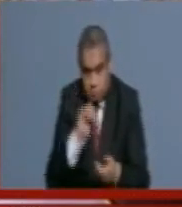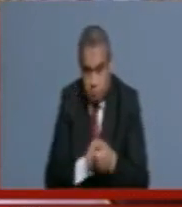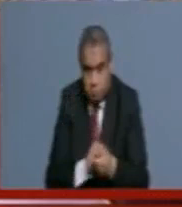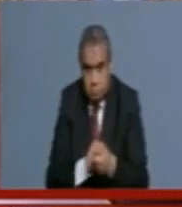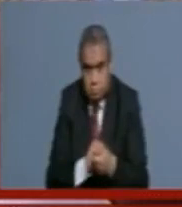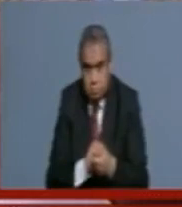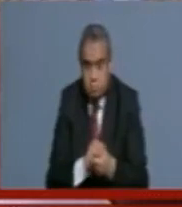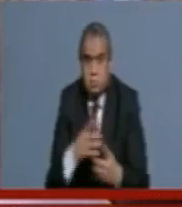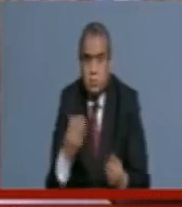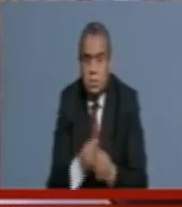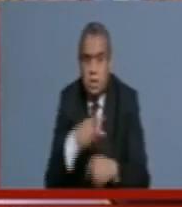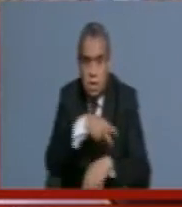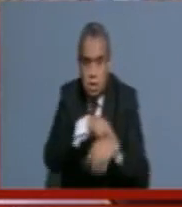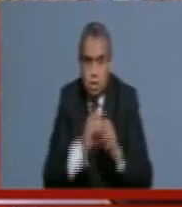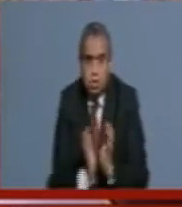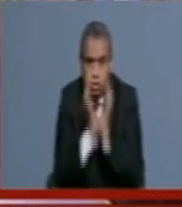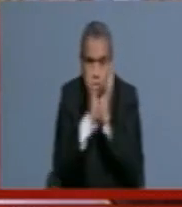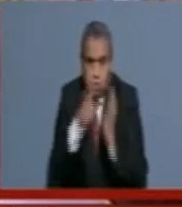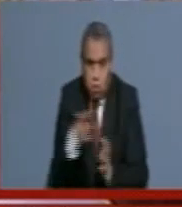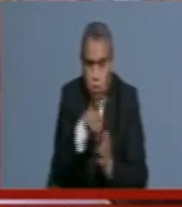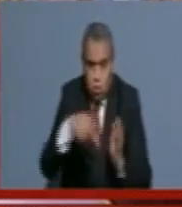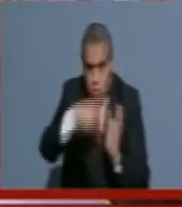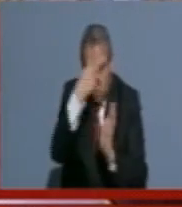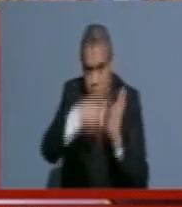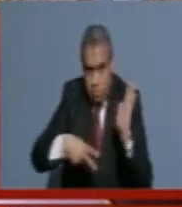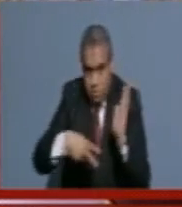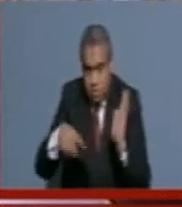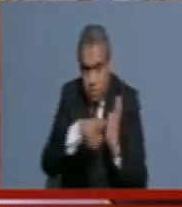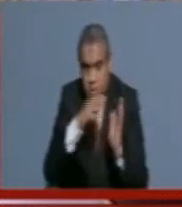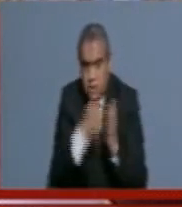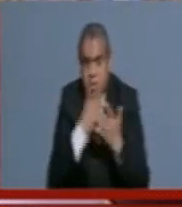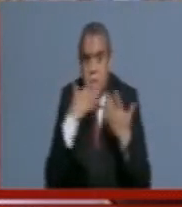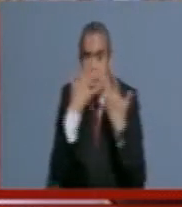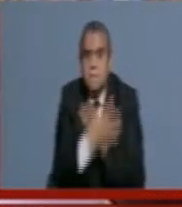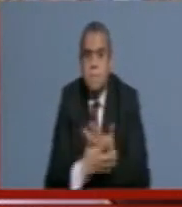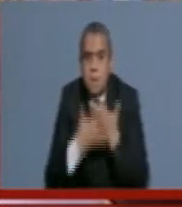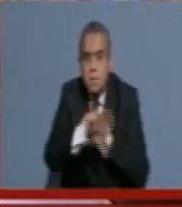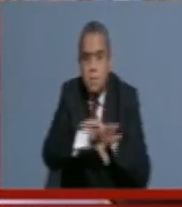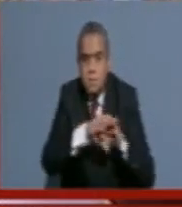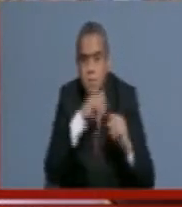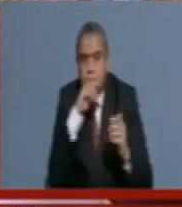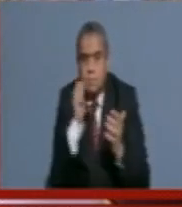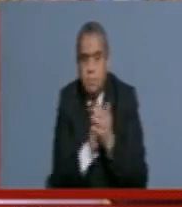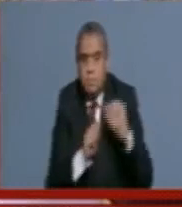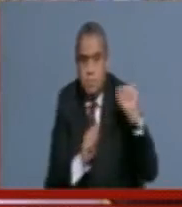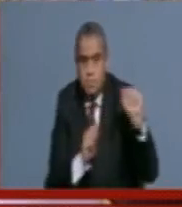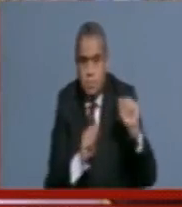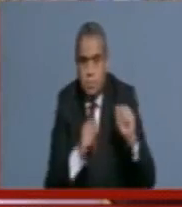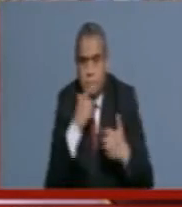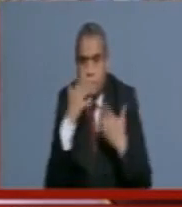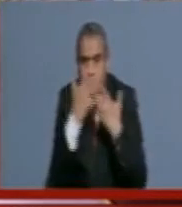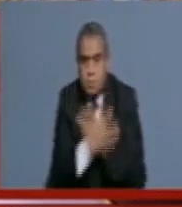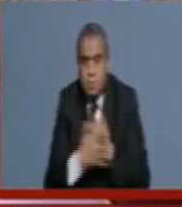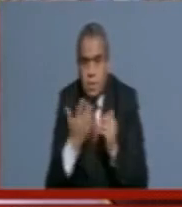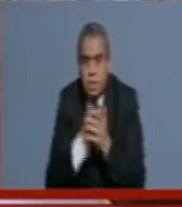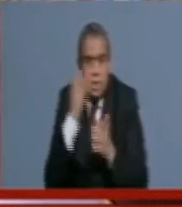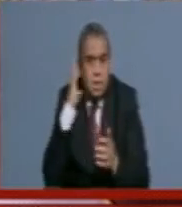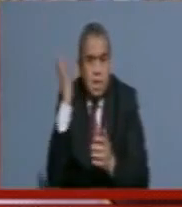وزارة التضامن لقيت عندهم مشاريع كتيرة جدا، منها حاجة اسمها مشروع الرائدة الريفية.